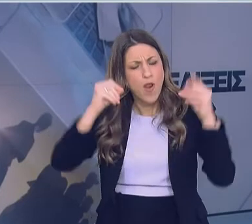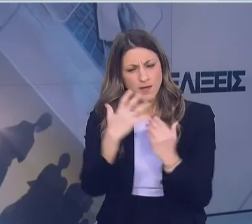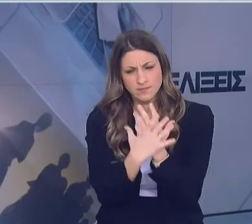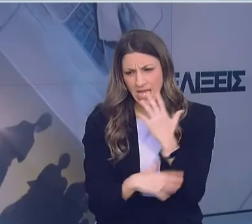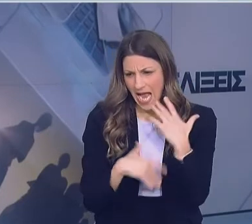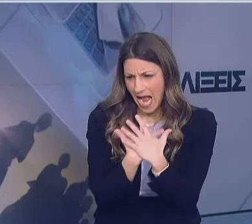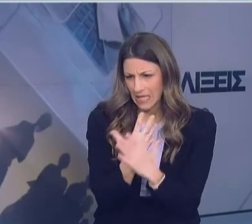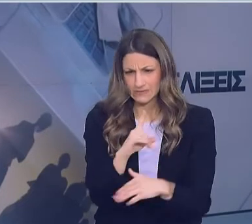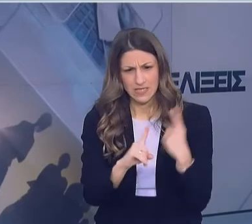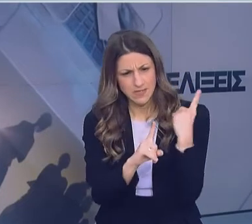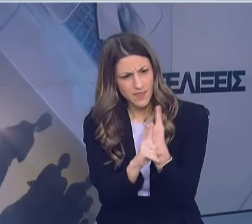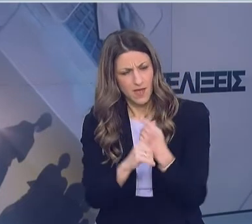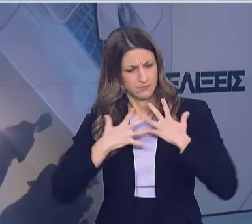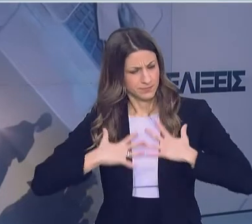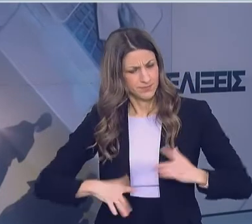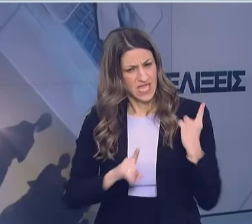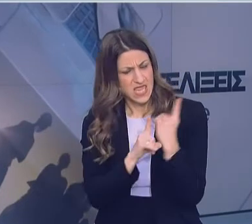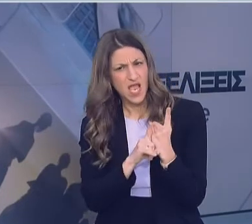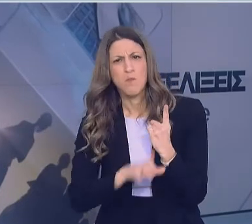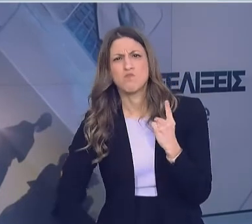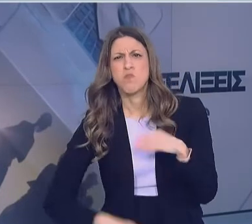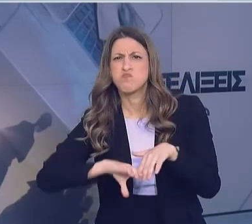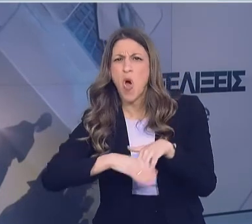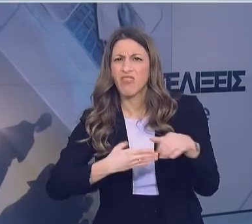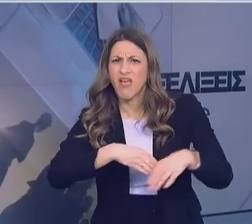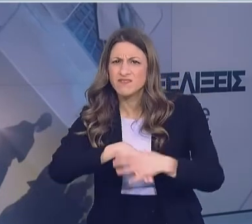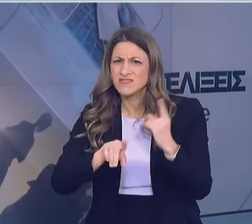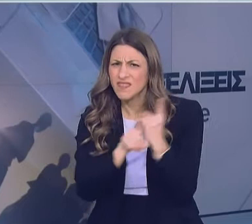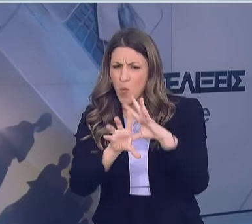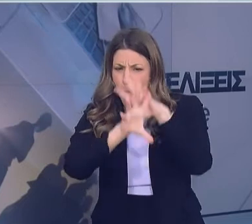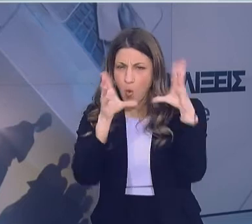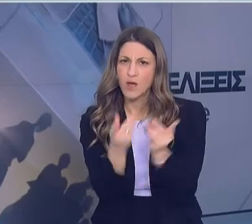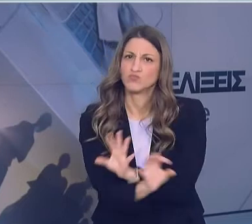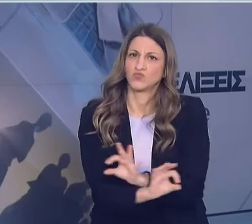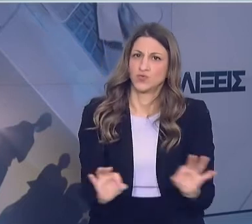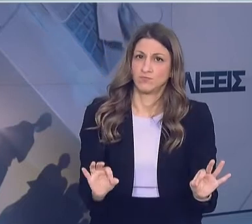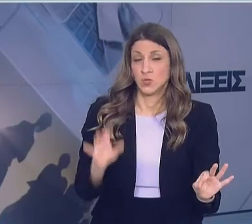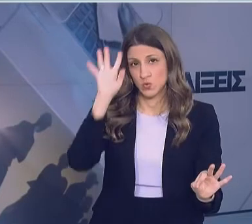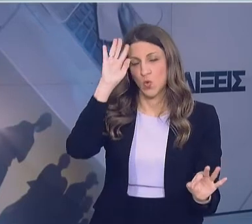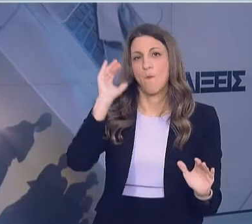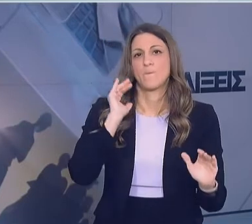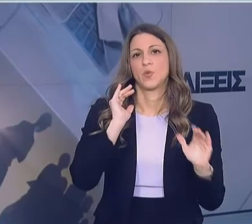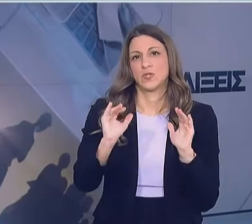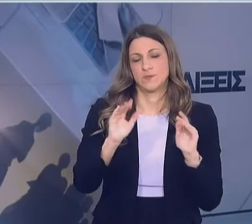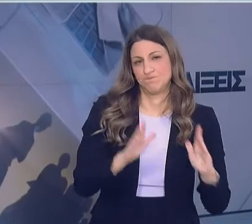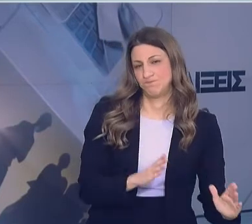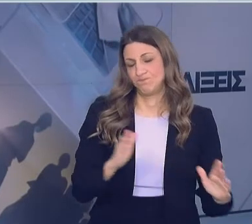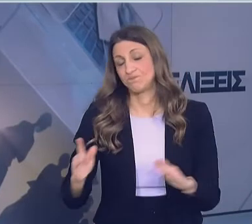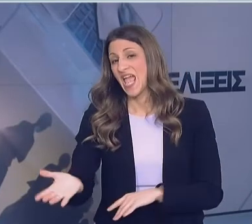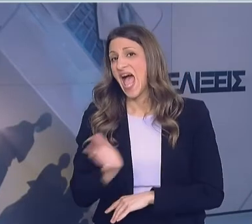εκτεθεί στον ιό στις κατοίκων επισκέψεις. Σε ό,τι αφορά τώρα τους συμπολίτες μας που έχουν χρόνια νοσήματα, θα ήθελα να